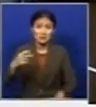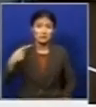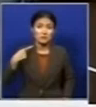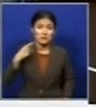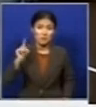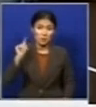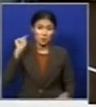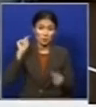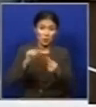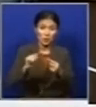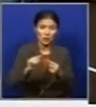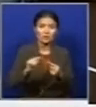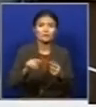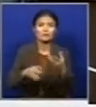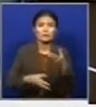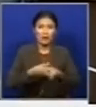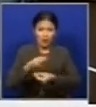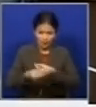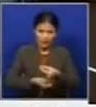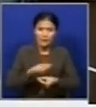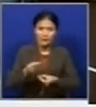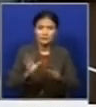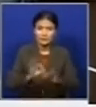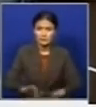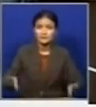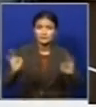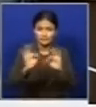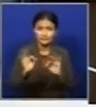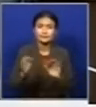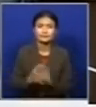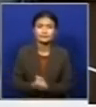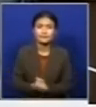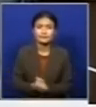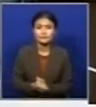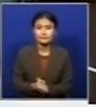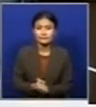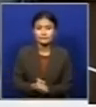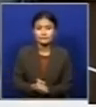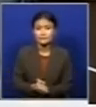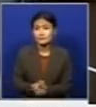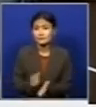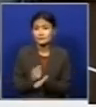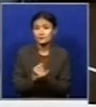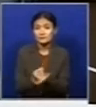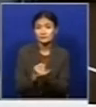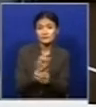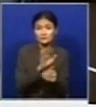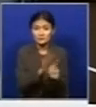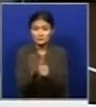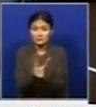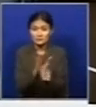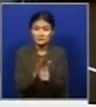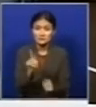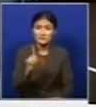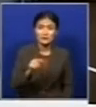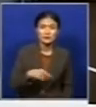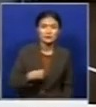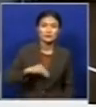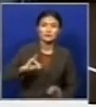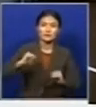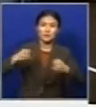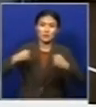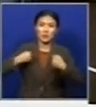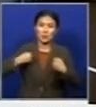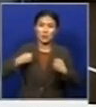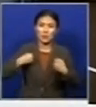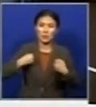การค้าเป็นสำคัญและคุ้มครองผลประโยชน์ของเจ้าของสิทธิบัตรเป็นสำคั